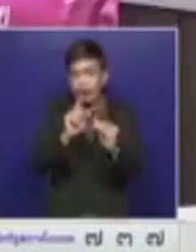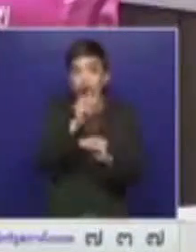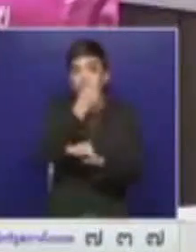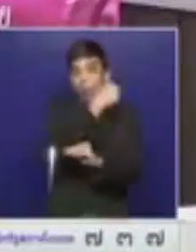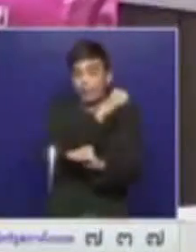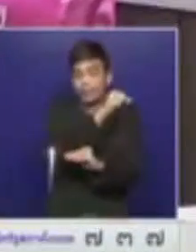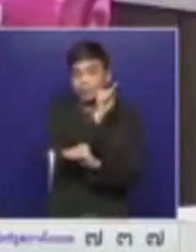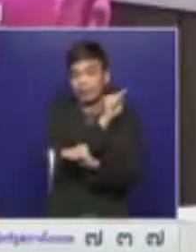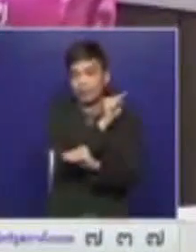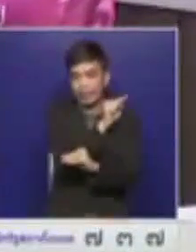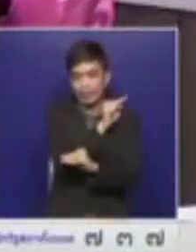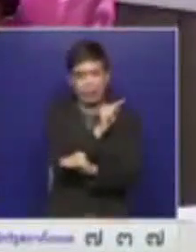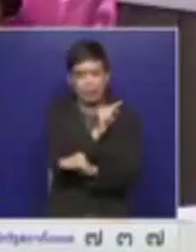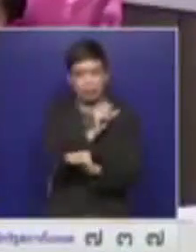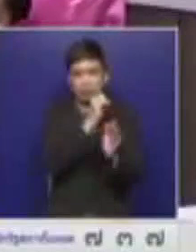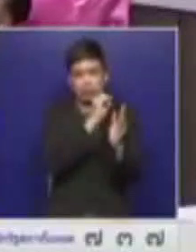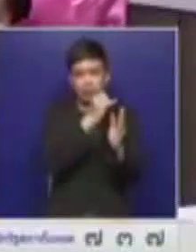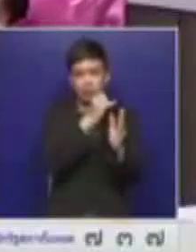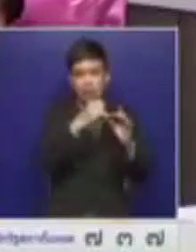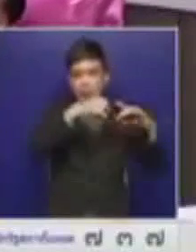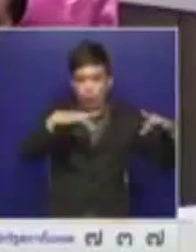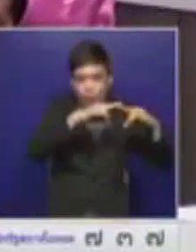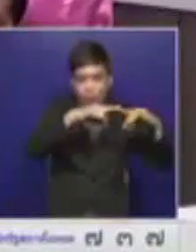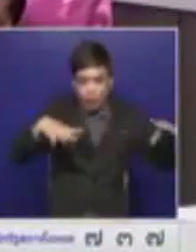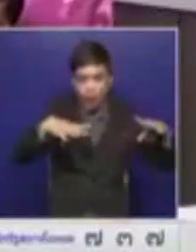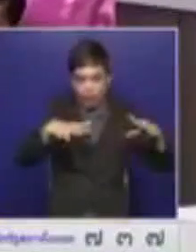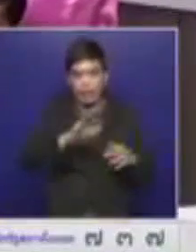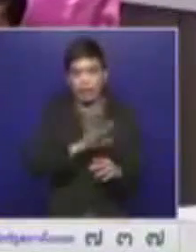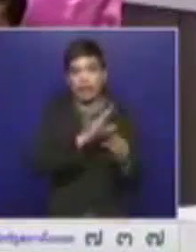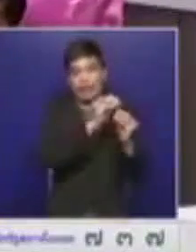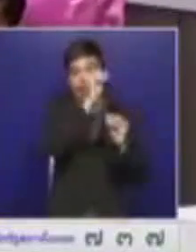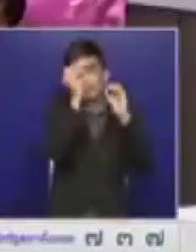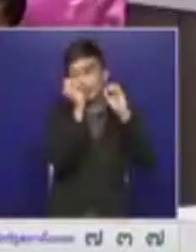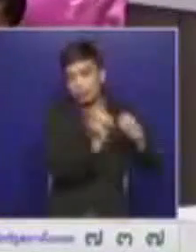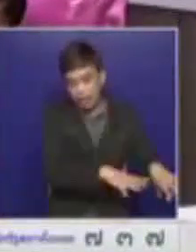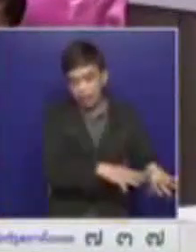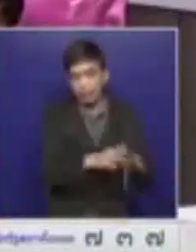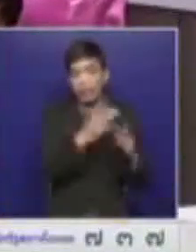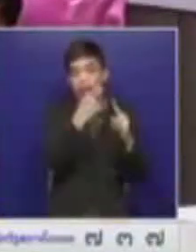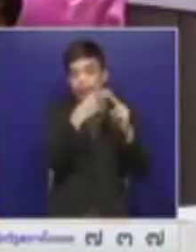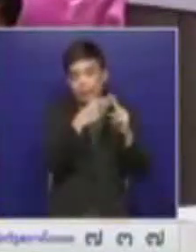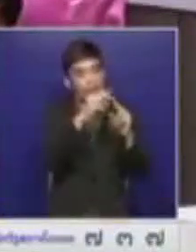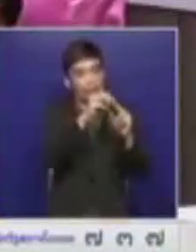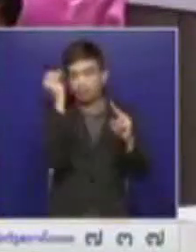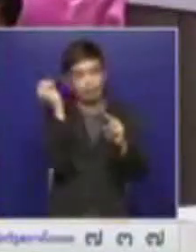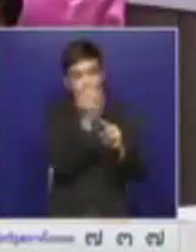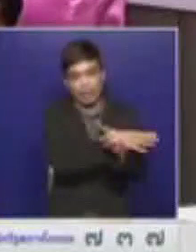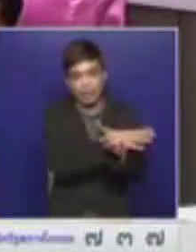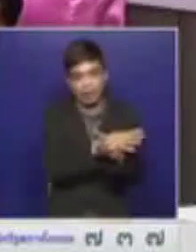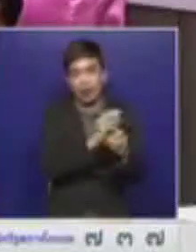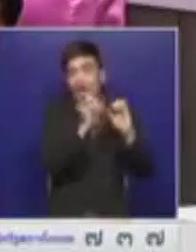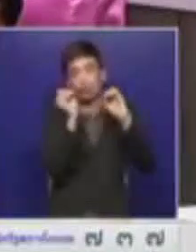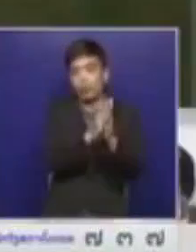ไหมก็ต้องขอบอกว่าประชาชนส่วนใหญ่นะผมว่าส่วนหนึ่งอะไม่ต้องส่วนใหญ่ก็ได้ว่าเขาไม่ได้มีความหวังในสสและสวเล